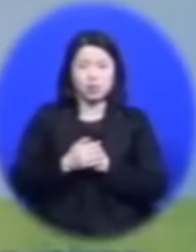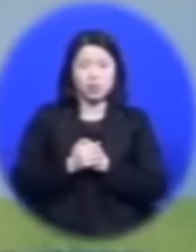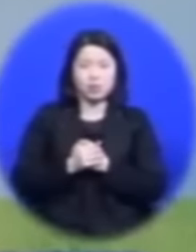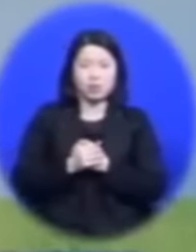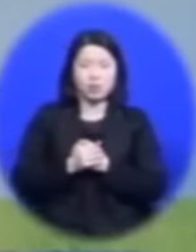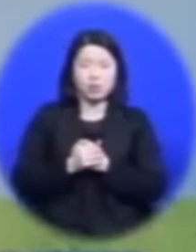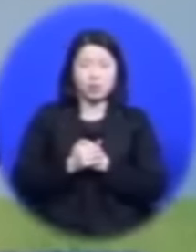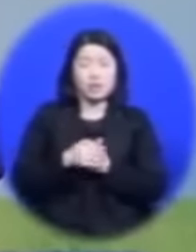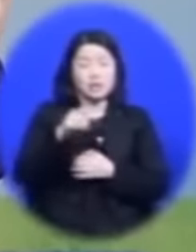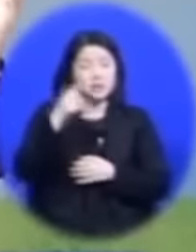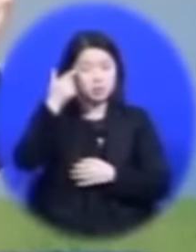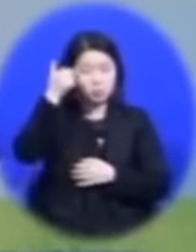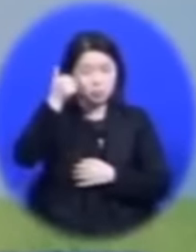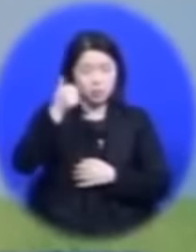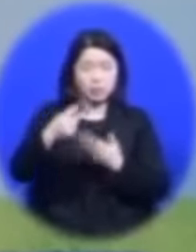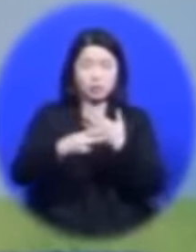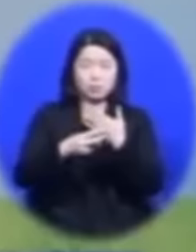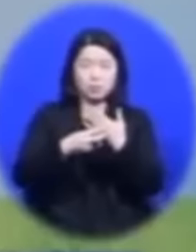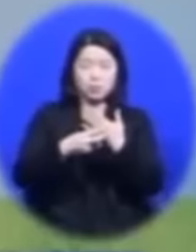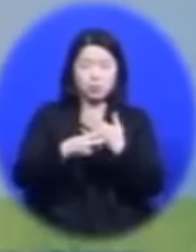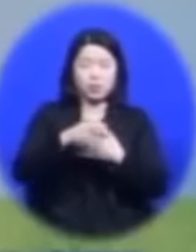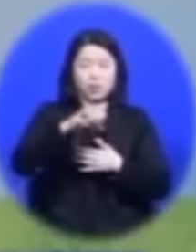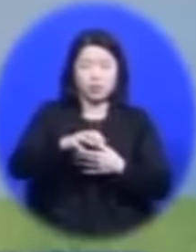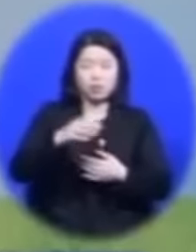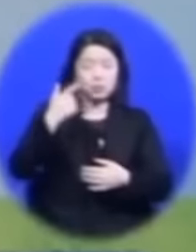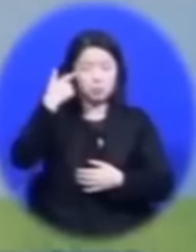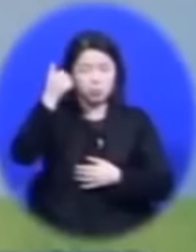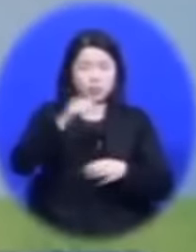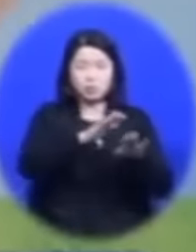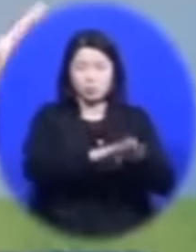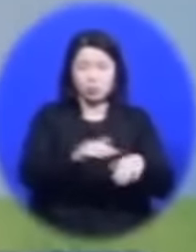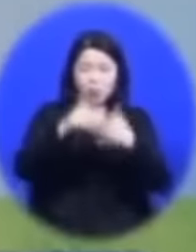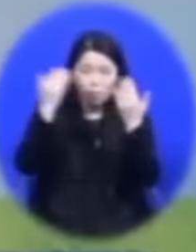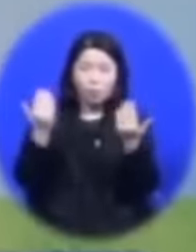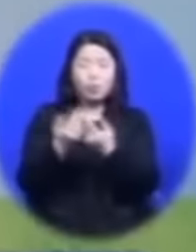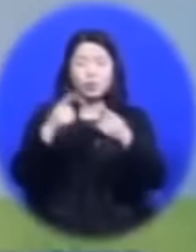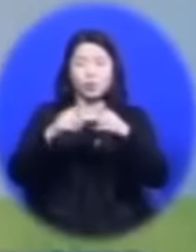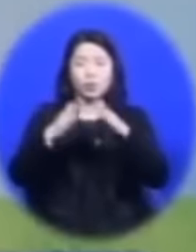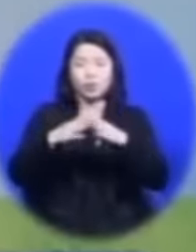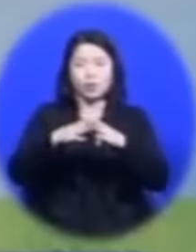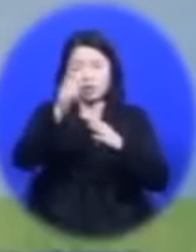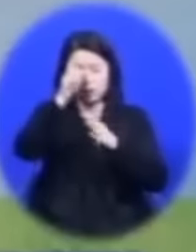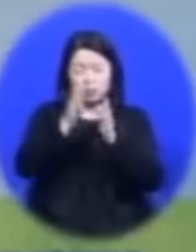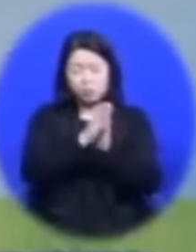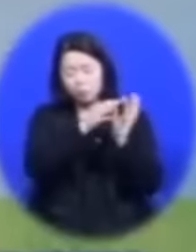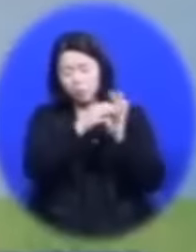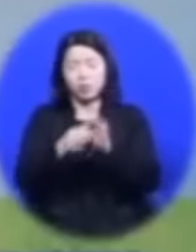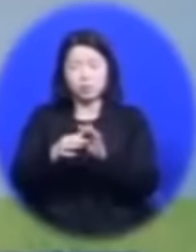그 목사님 병원에 있는 목사님을 놓고 온 교회가 기도를 하기 시작했어요.